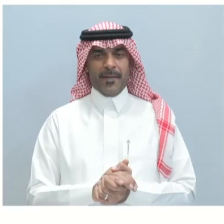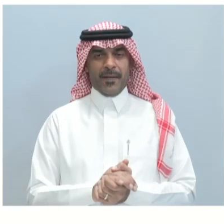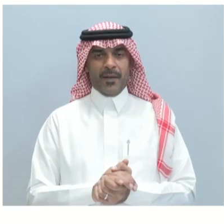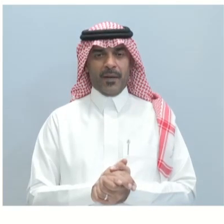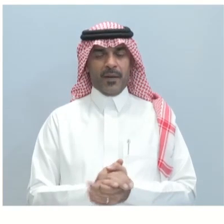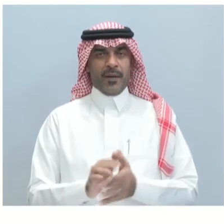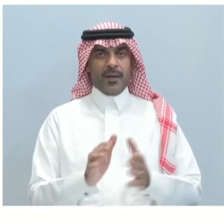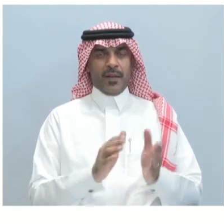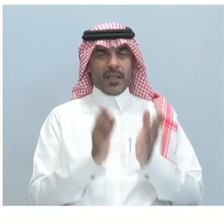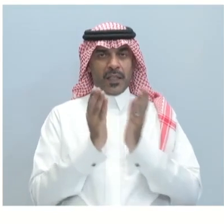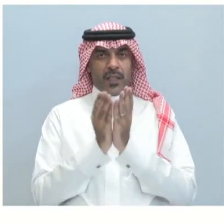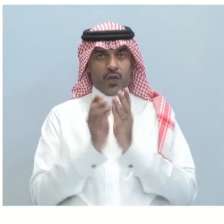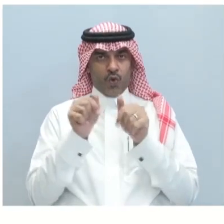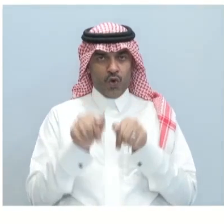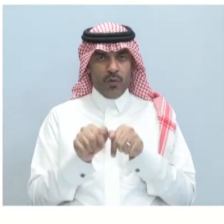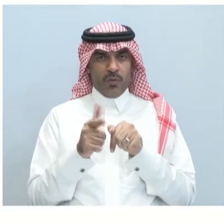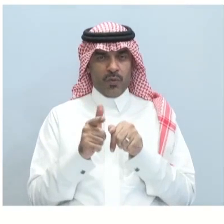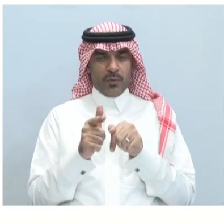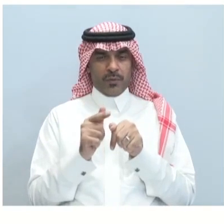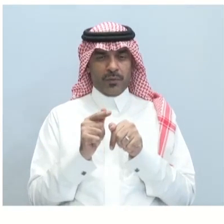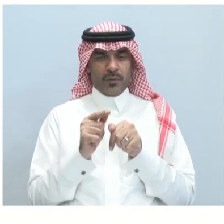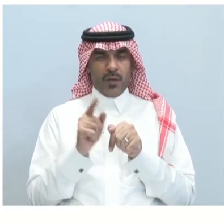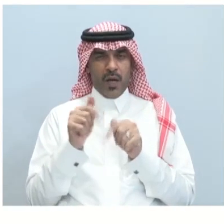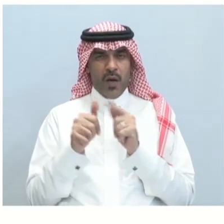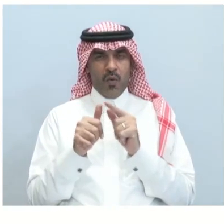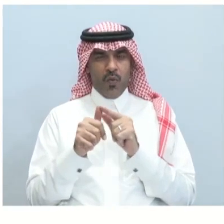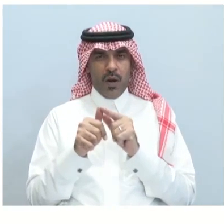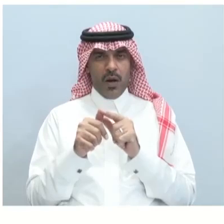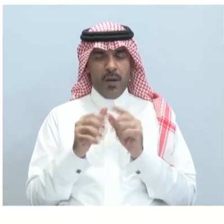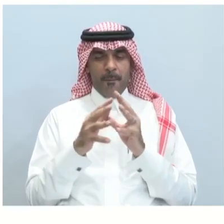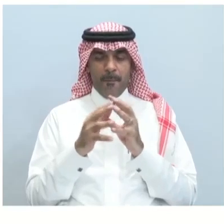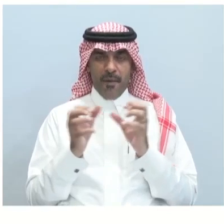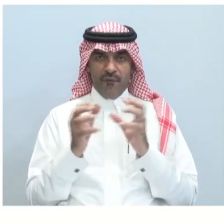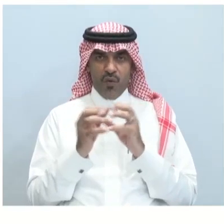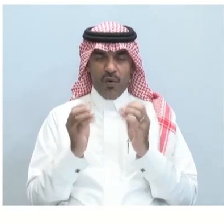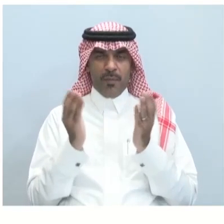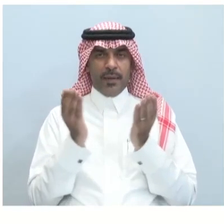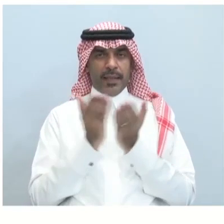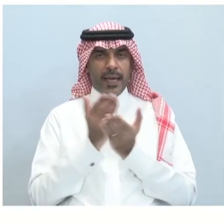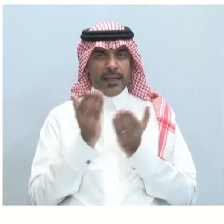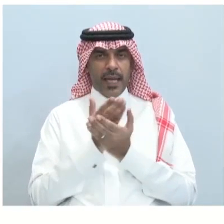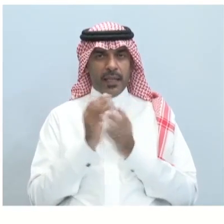درسنا المحاور التاليه مفهوم الدراسات الاجتماعيه